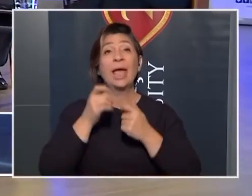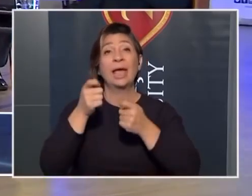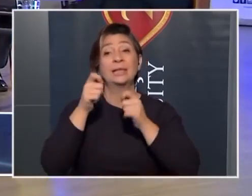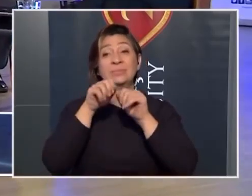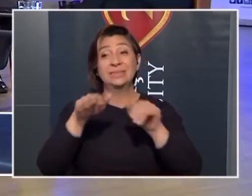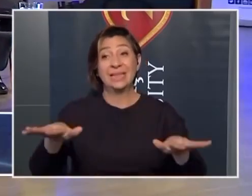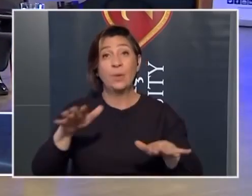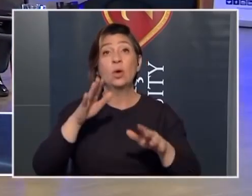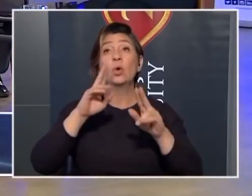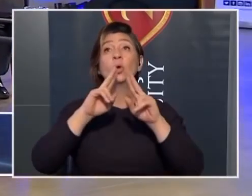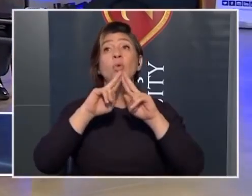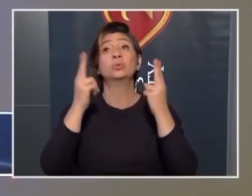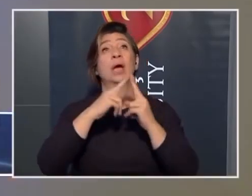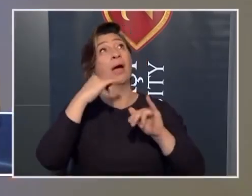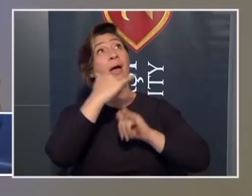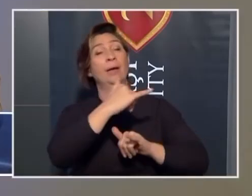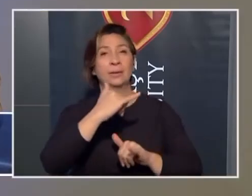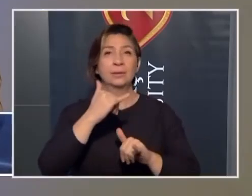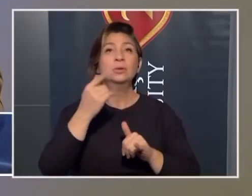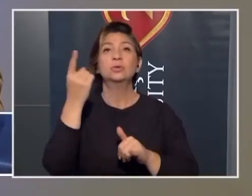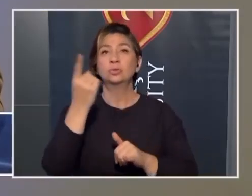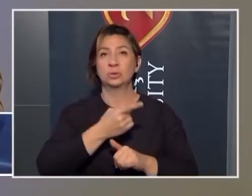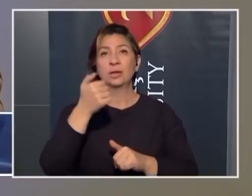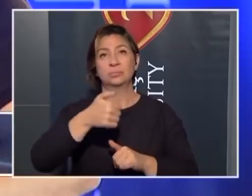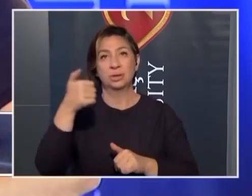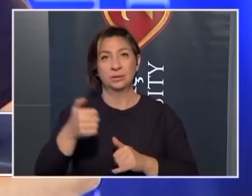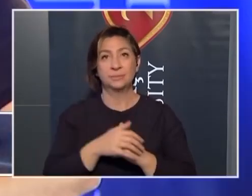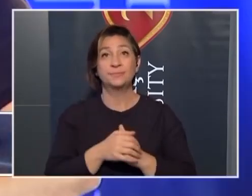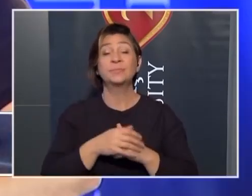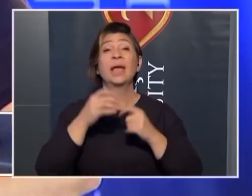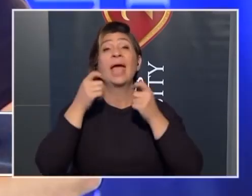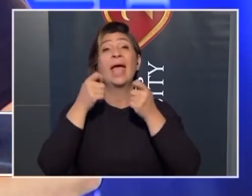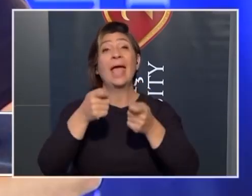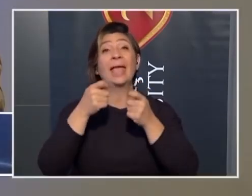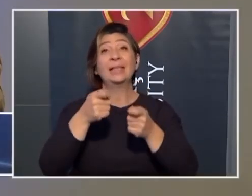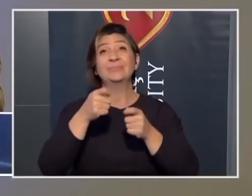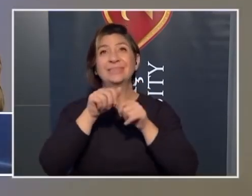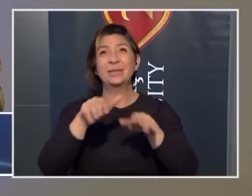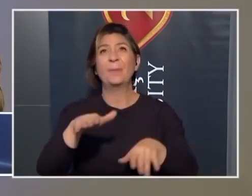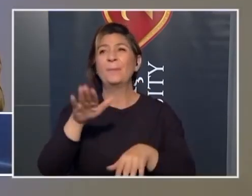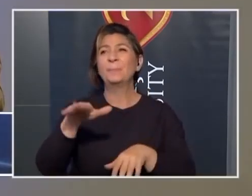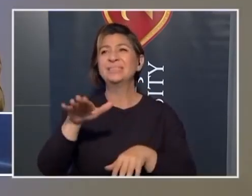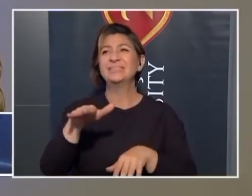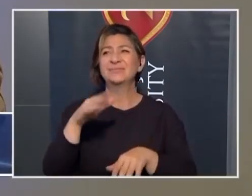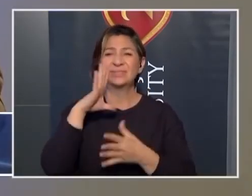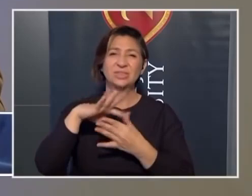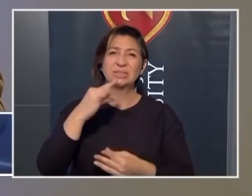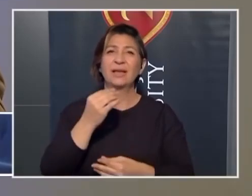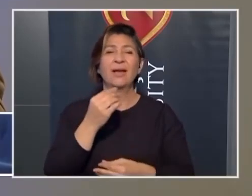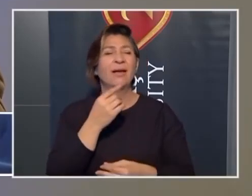sistemi uluslararası standartlardadır. %66. Eğitim sistemi öğrencilere pasif kişiliği özendirmektedir.